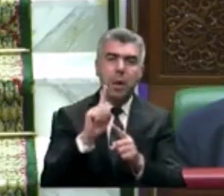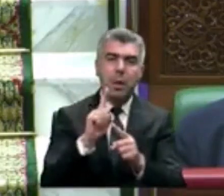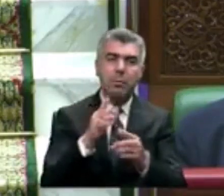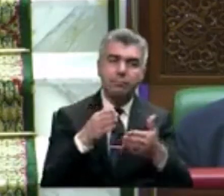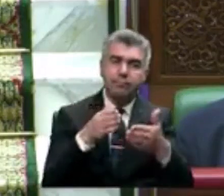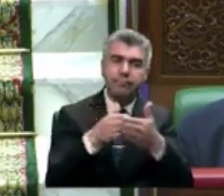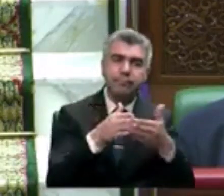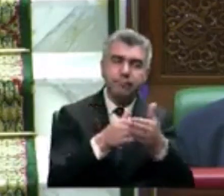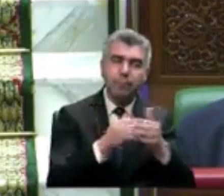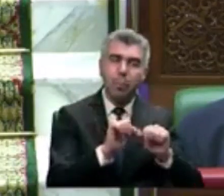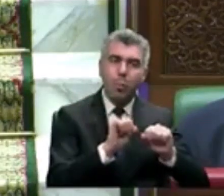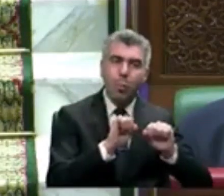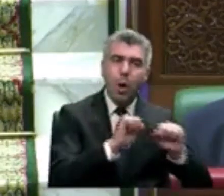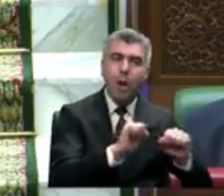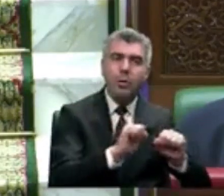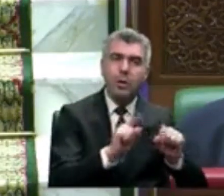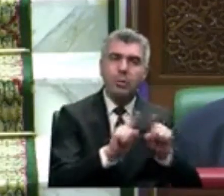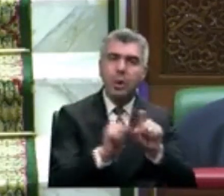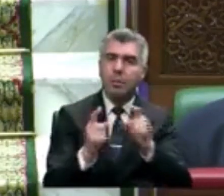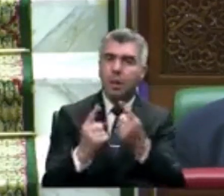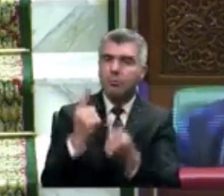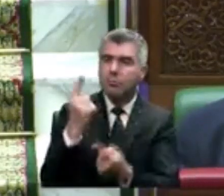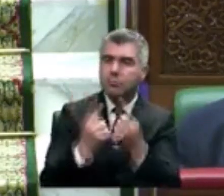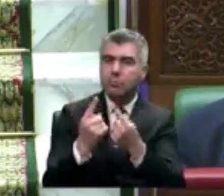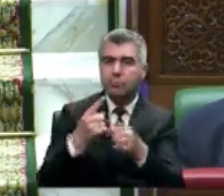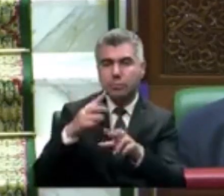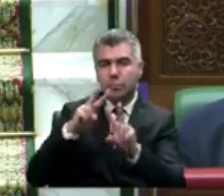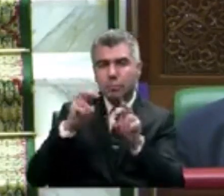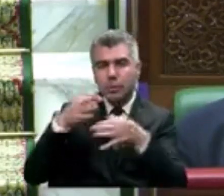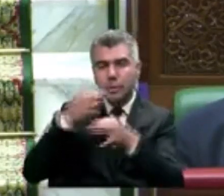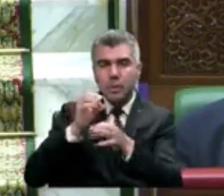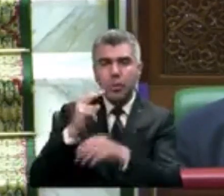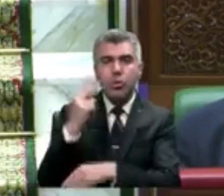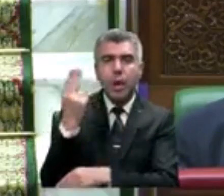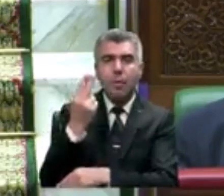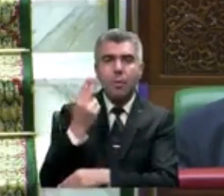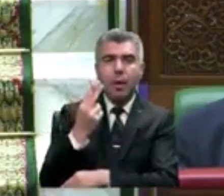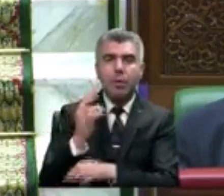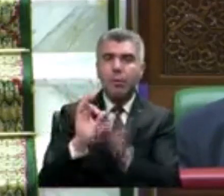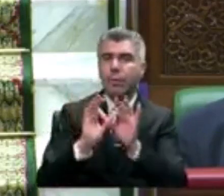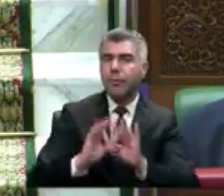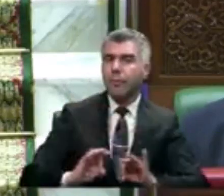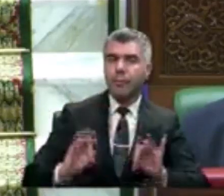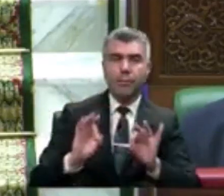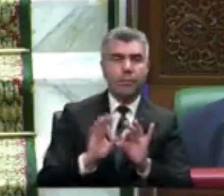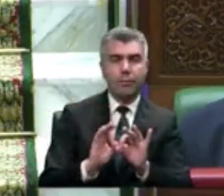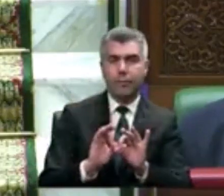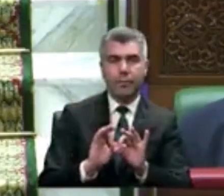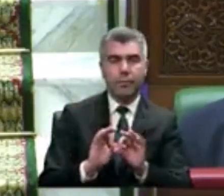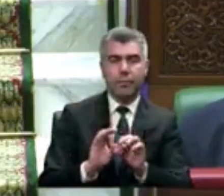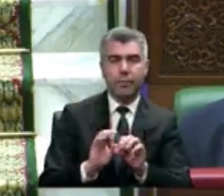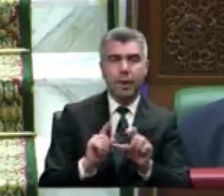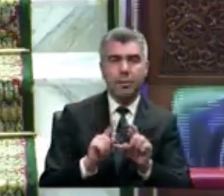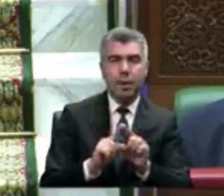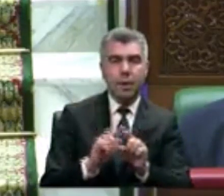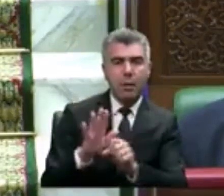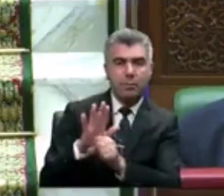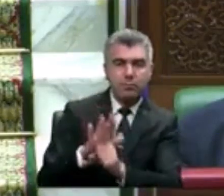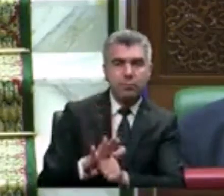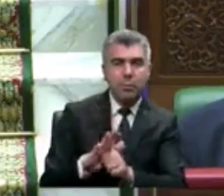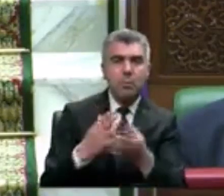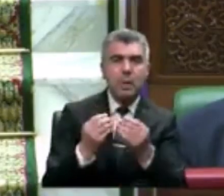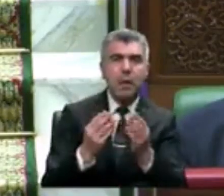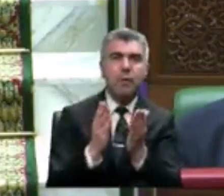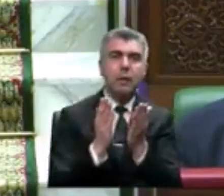معزوله من طرف بعض المختبرات العلميه في بعض الجامعات حيث مواضيع مواضيع على المقاس واقصاء طلبه جامعات